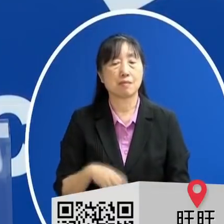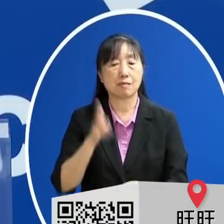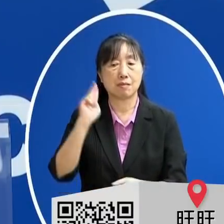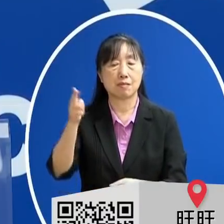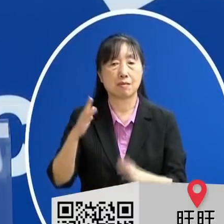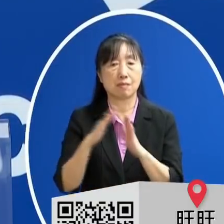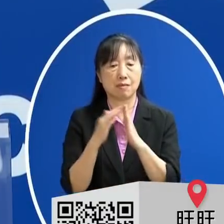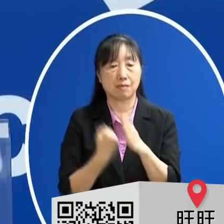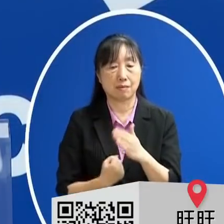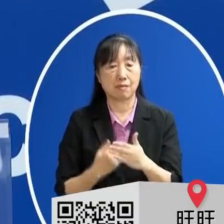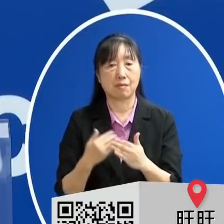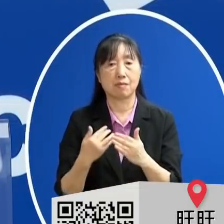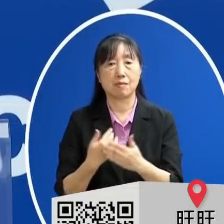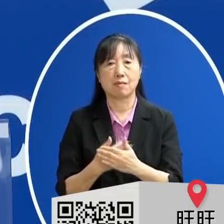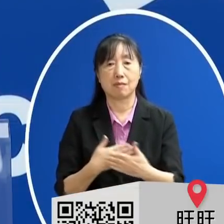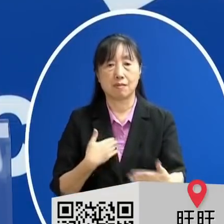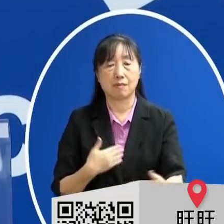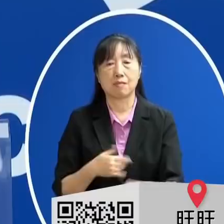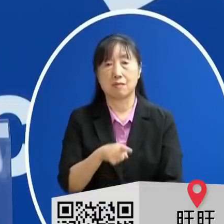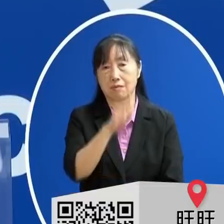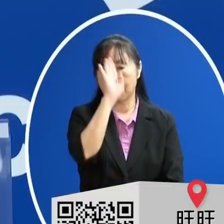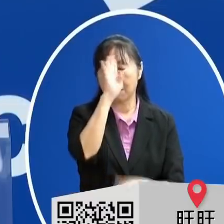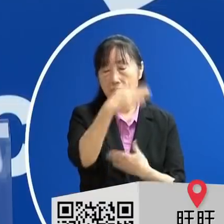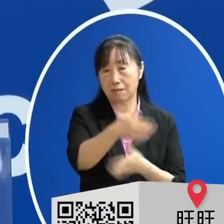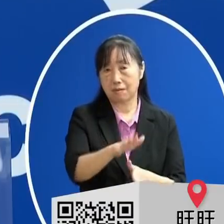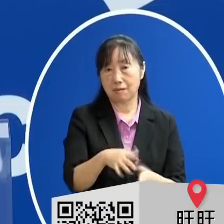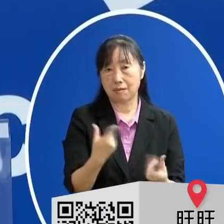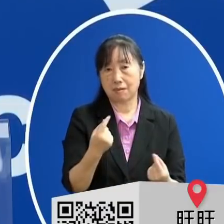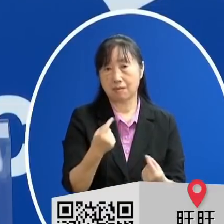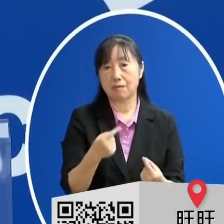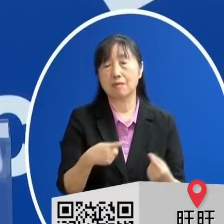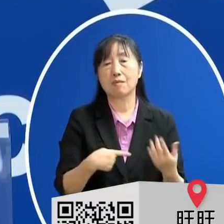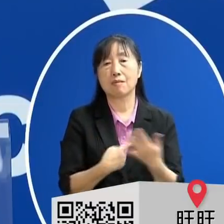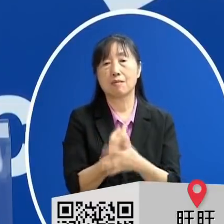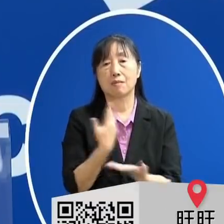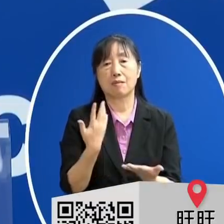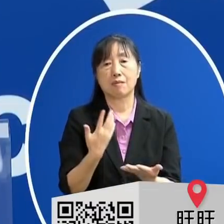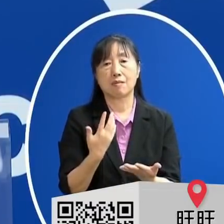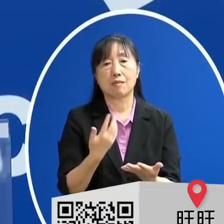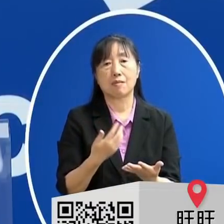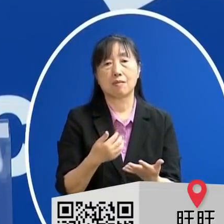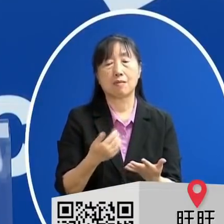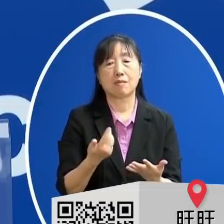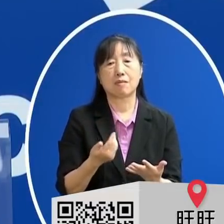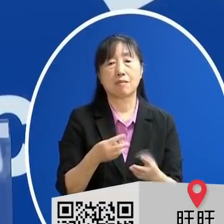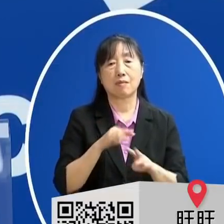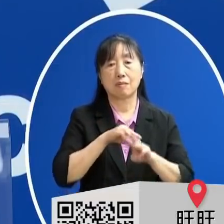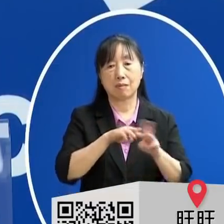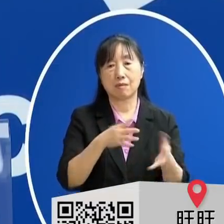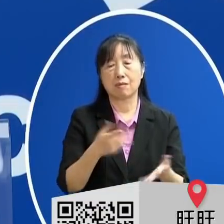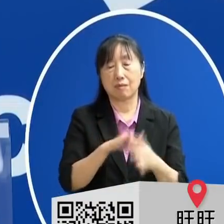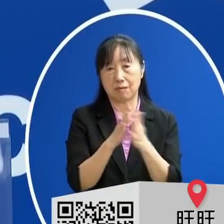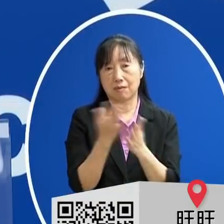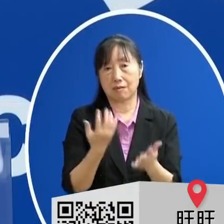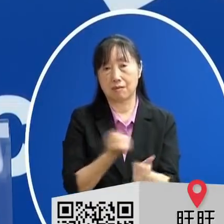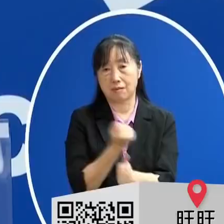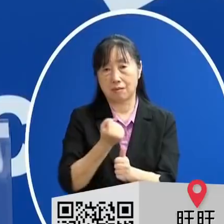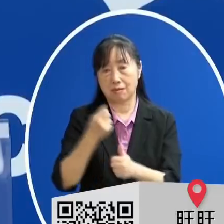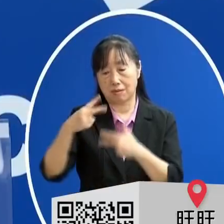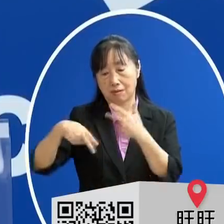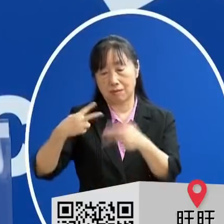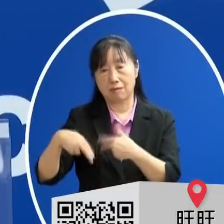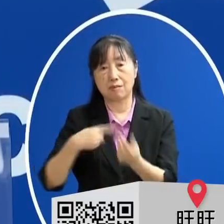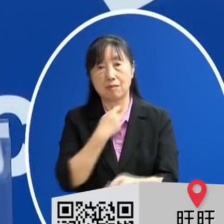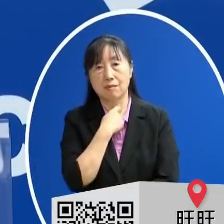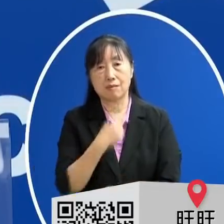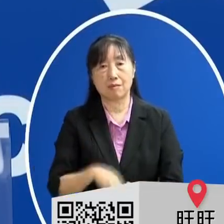离。那目前这个病房会持续这个不进不出2周来做里头的一些管控。那另外跟他相关